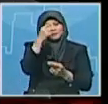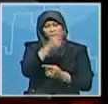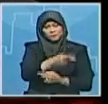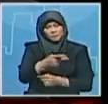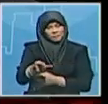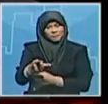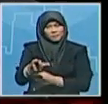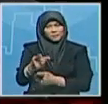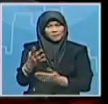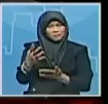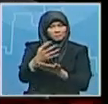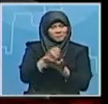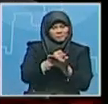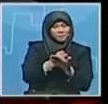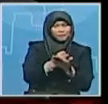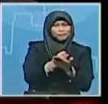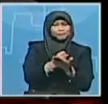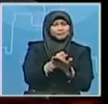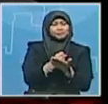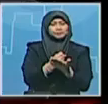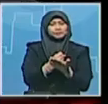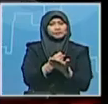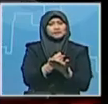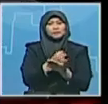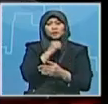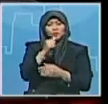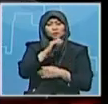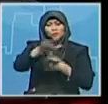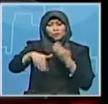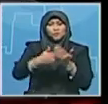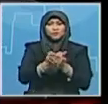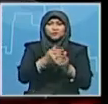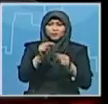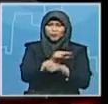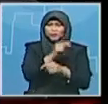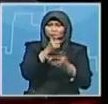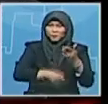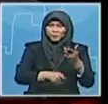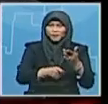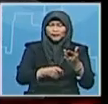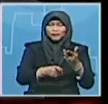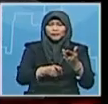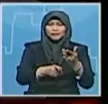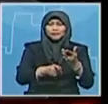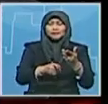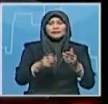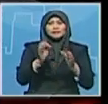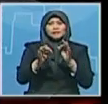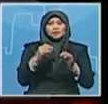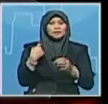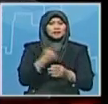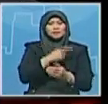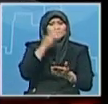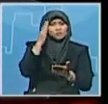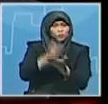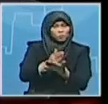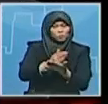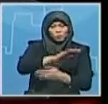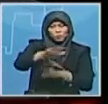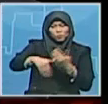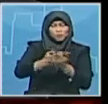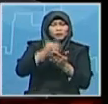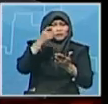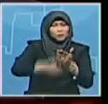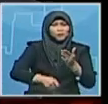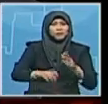perkara-perkara pampasan ini. Kadang-kadang bukan semua orang menggunakan tol. Kita kena ambil kira, kalau kita hapuskan keseluruhan,